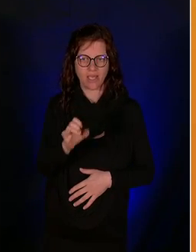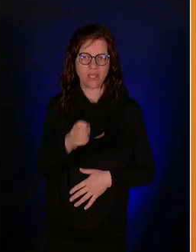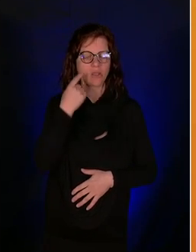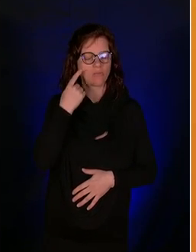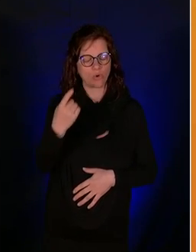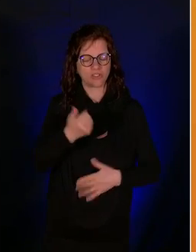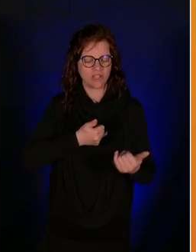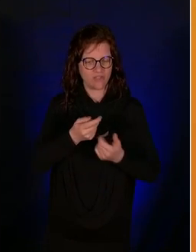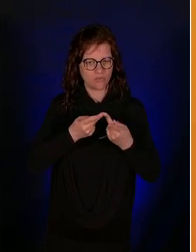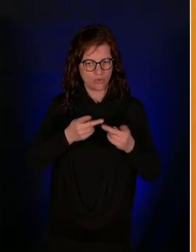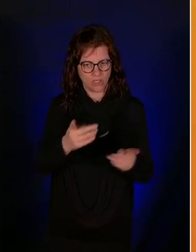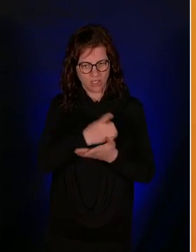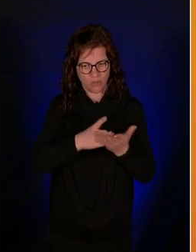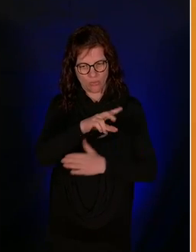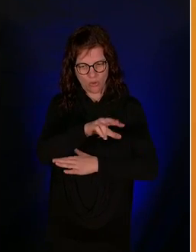de Haute-Garonne.